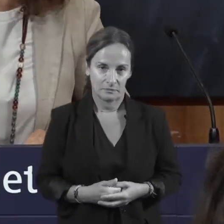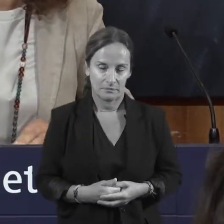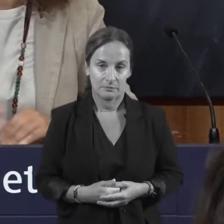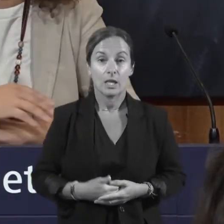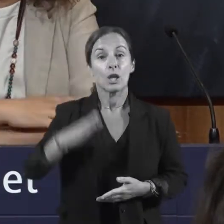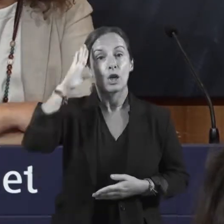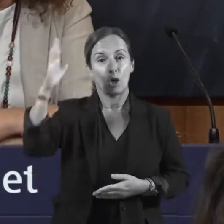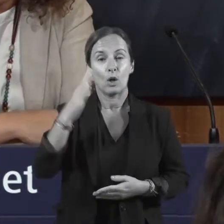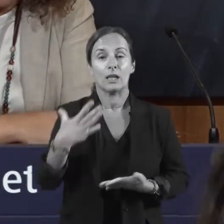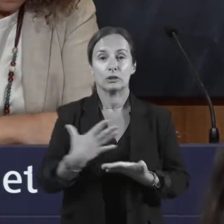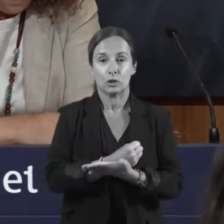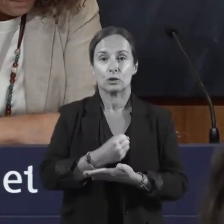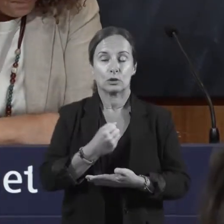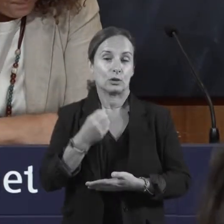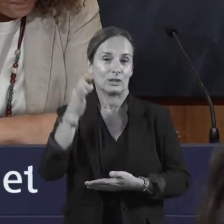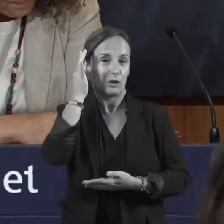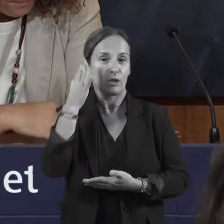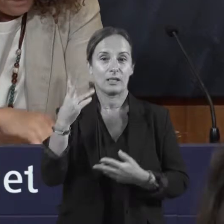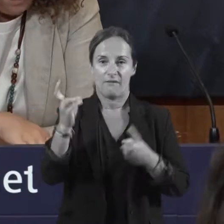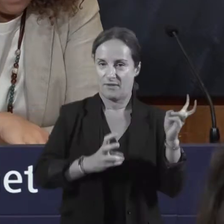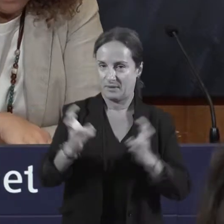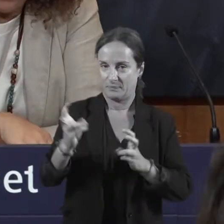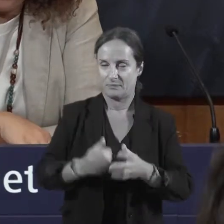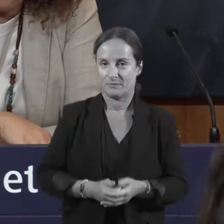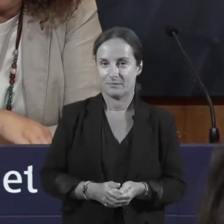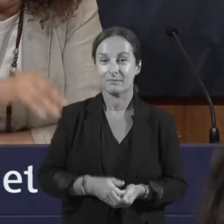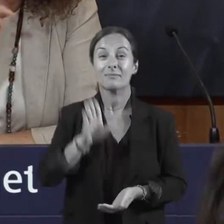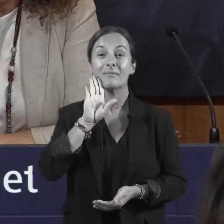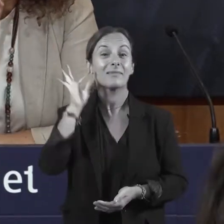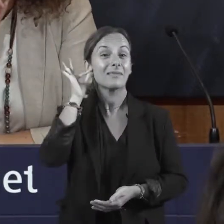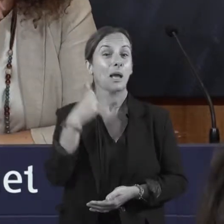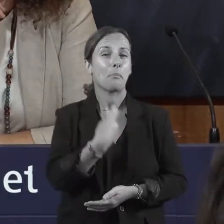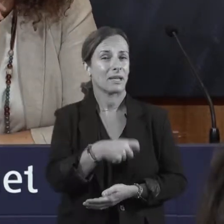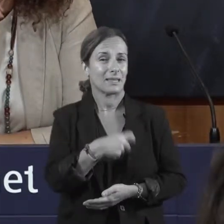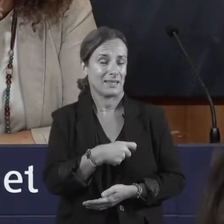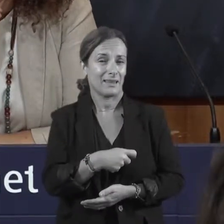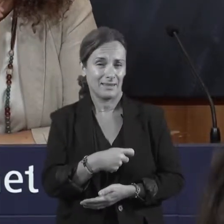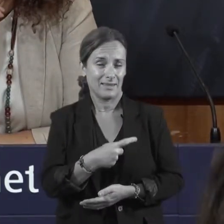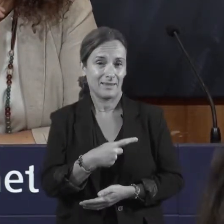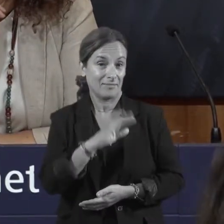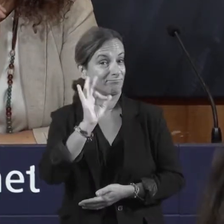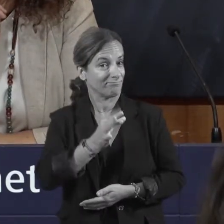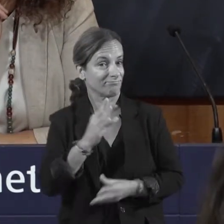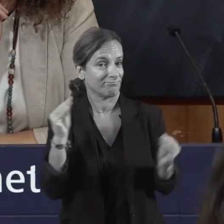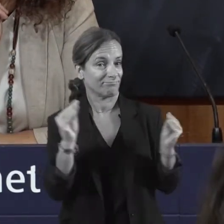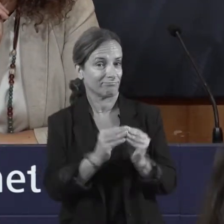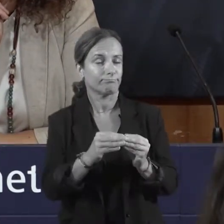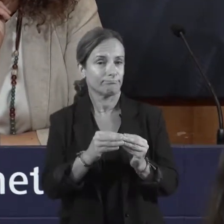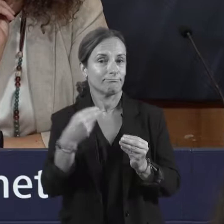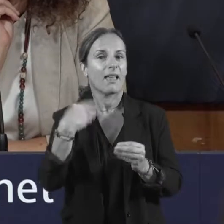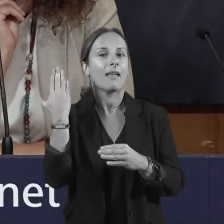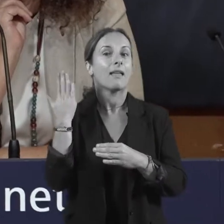Gràcies a tots i a totes per venir. Com molt bé ha dit la presidenta, doncs venim a presentar la nostra